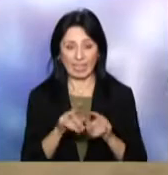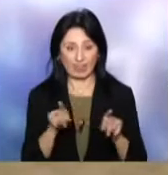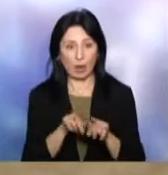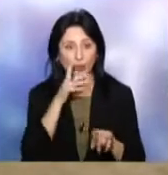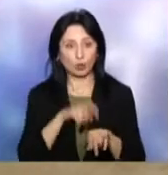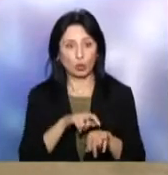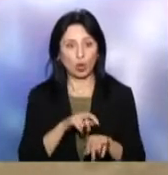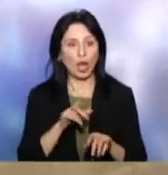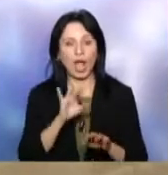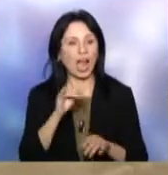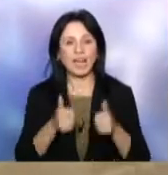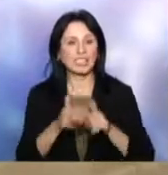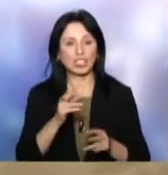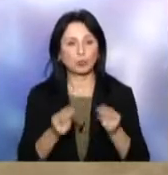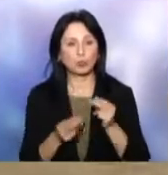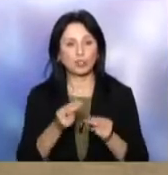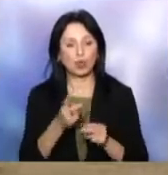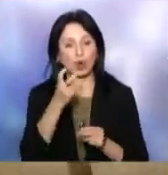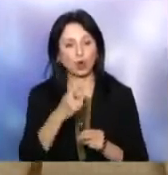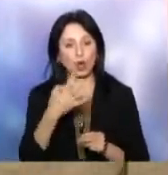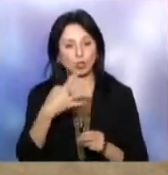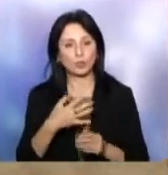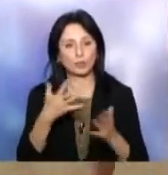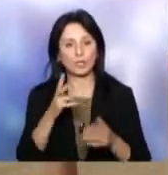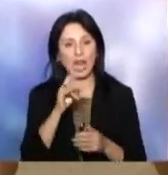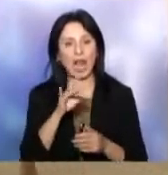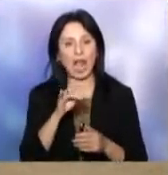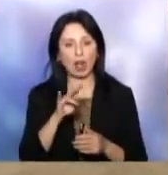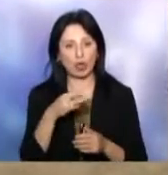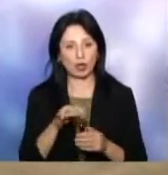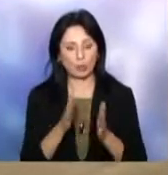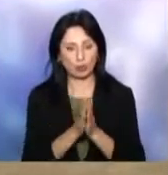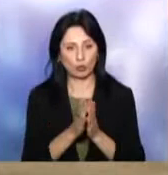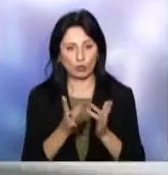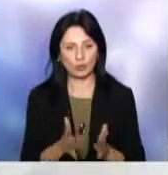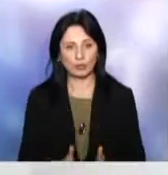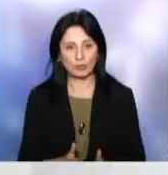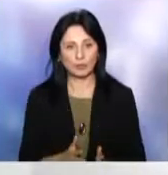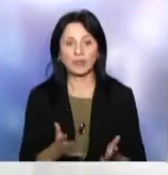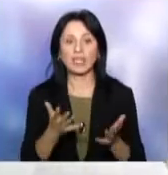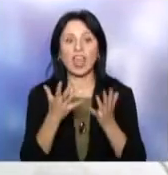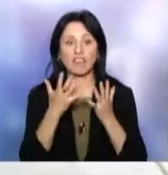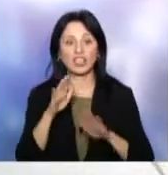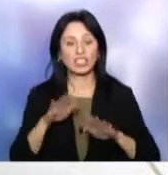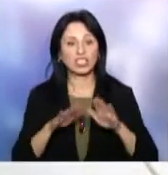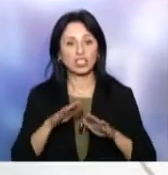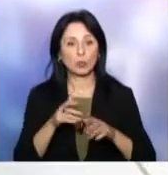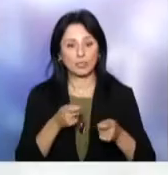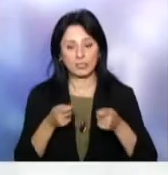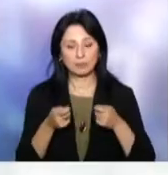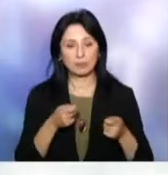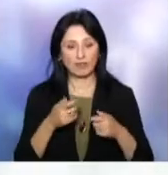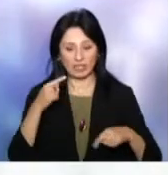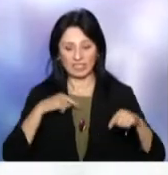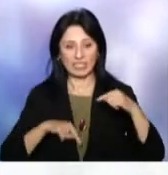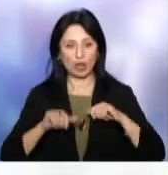ხანგრძლივობის არასაშეჯიბრო თამაში 250 მეტ კალორიას მოითხოვს. ეფექტი: წონის მართვა,